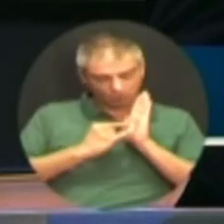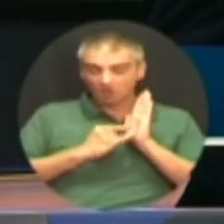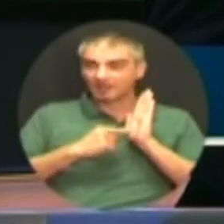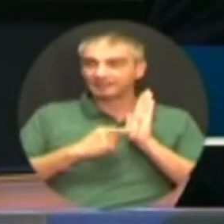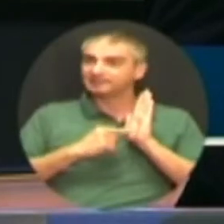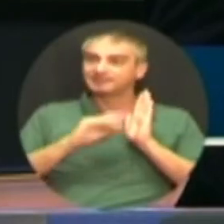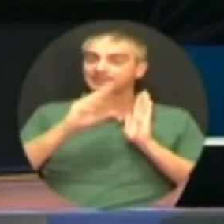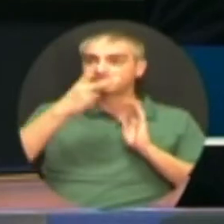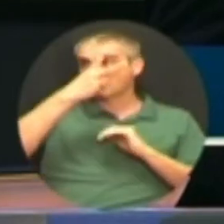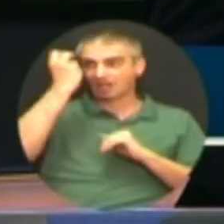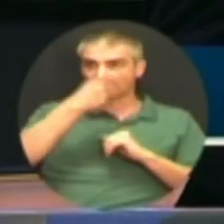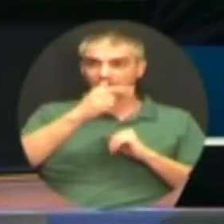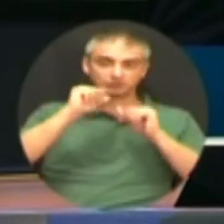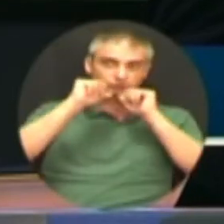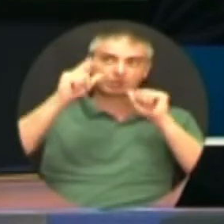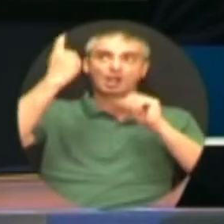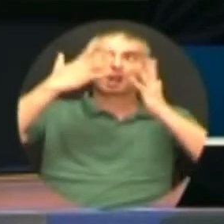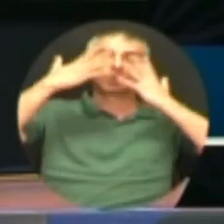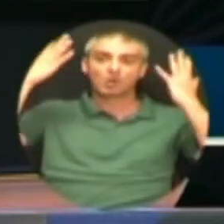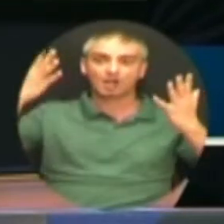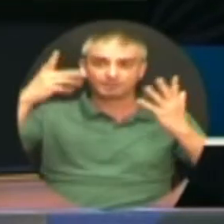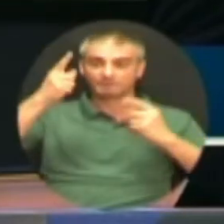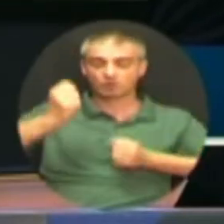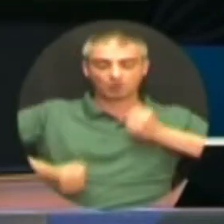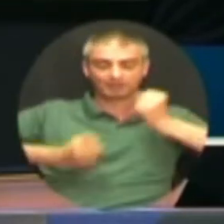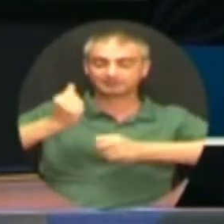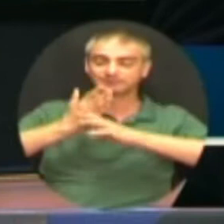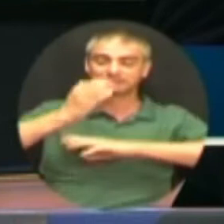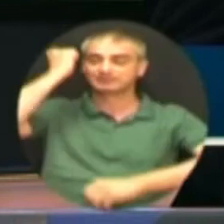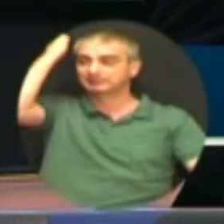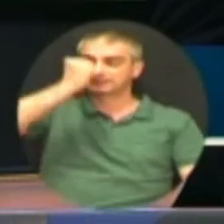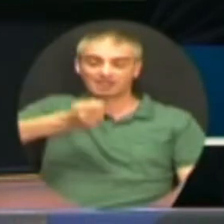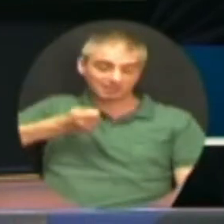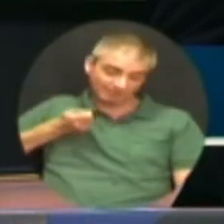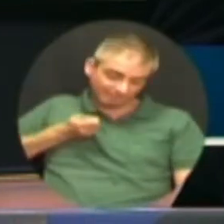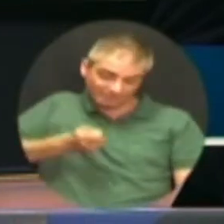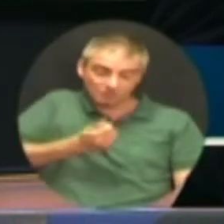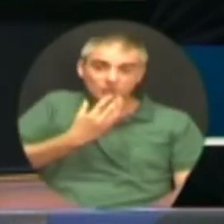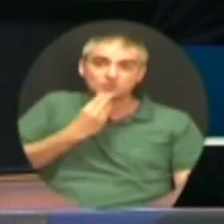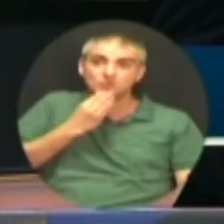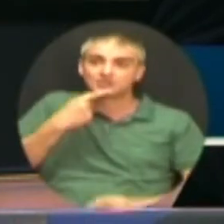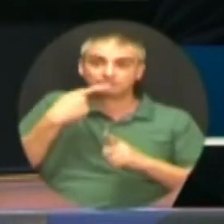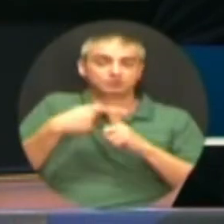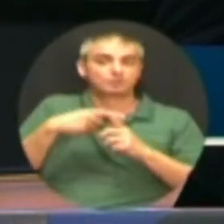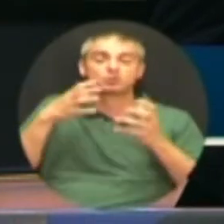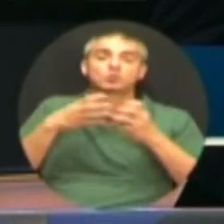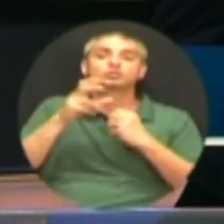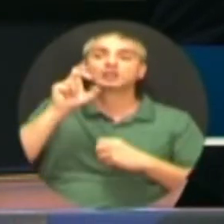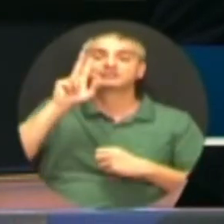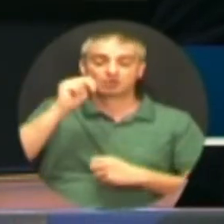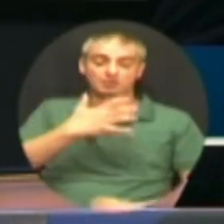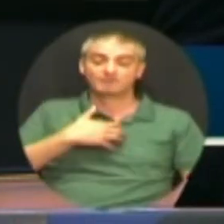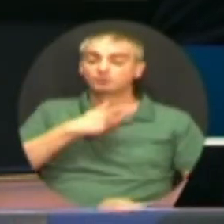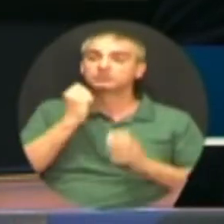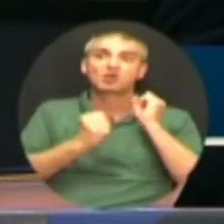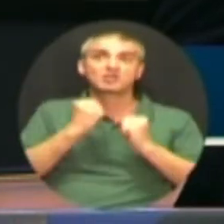שאם ערבי צועק אלאו אכבר, והוא רץ עם סכין, והוא דוקר יהודיה בצומת גוש עציון, ופוצע